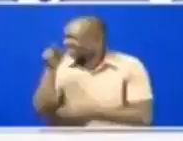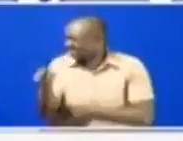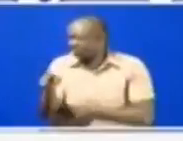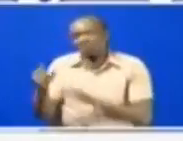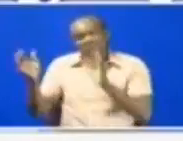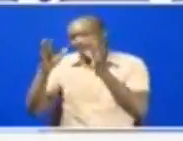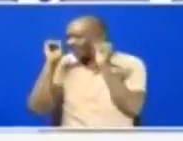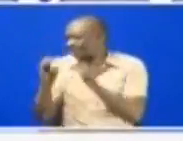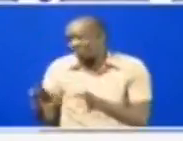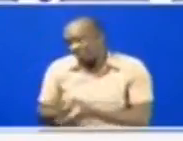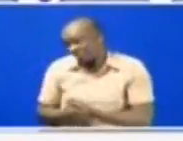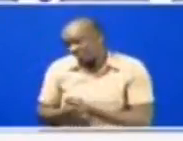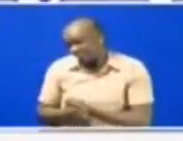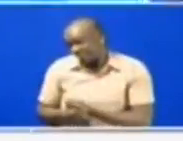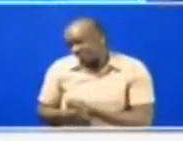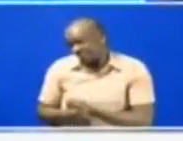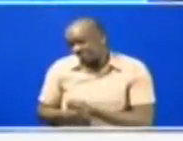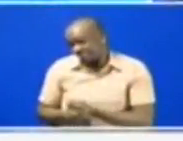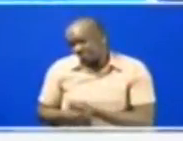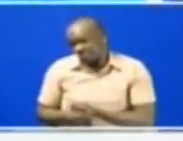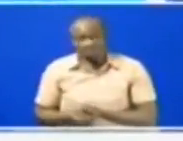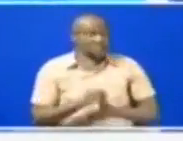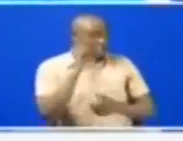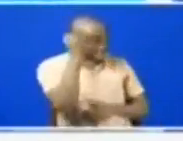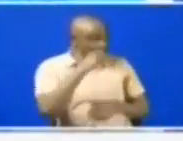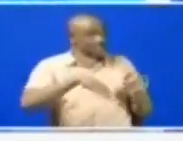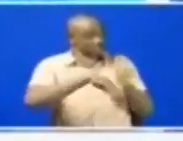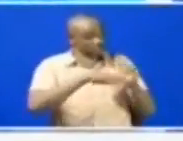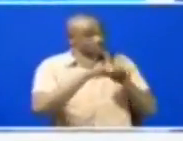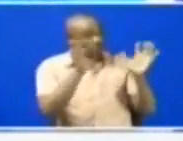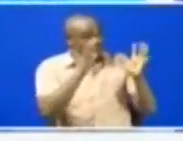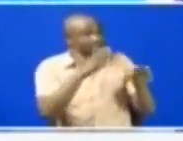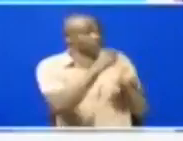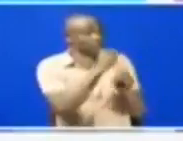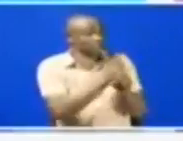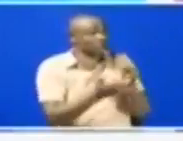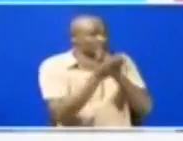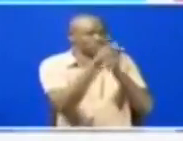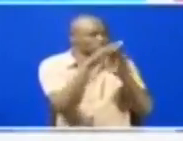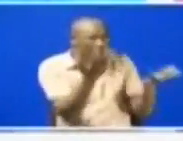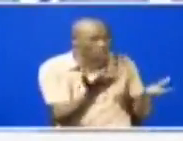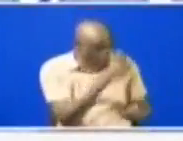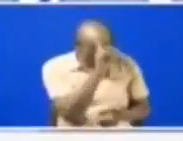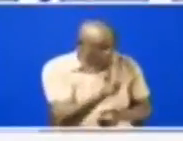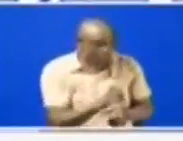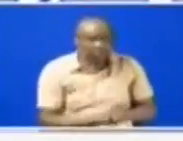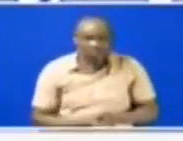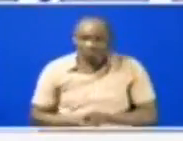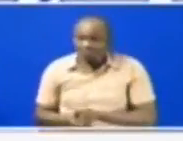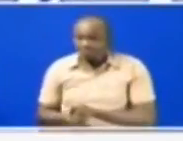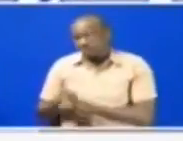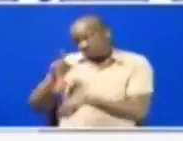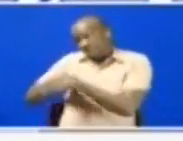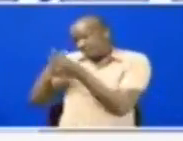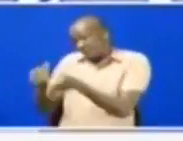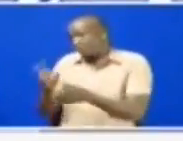it's unfair. Na Kenya Football Welfare Association imewasaidia vipi? At the